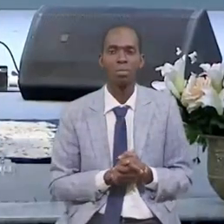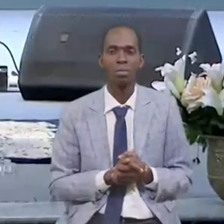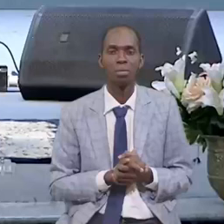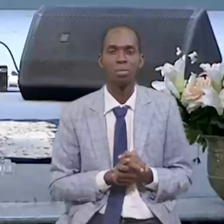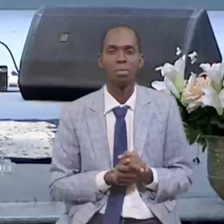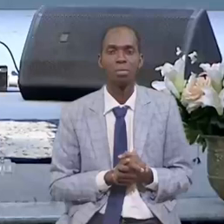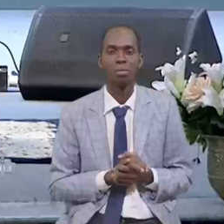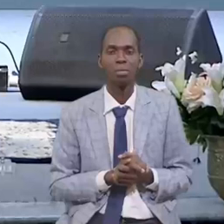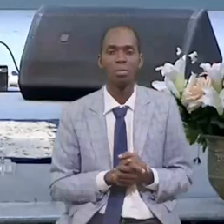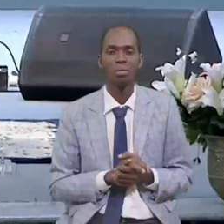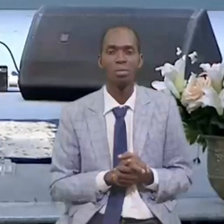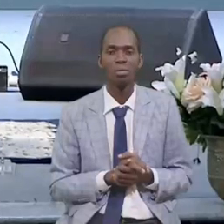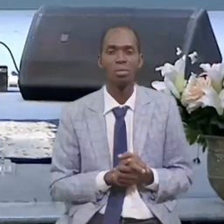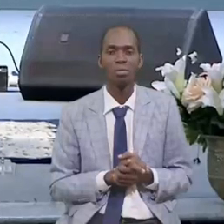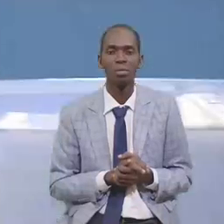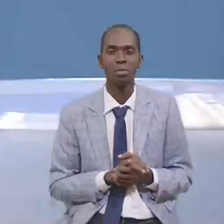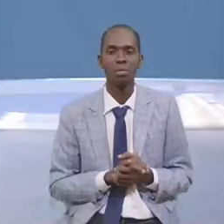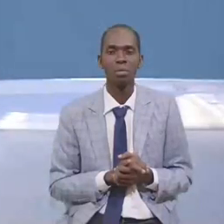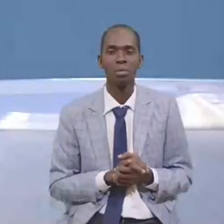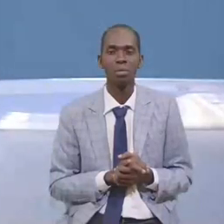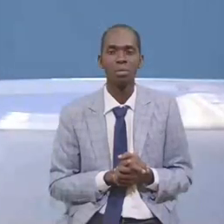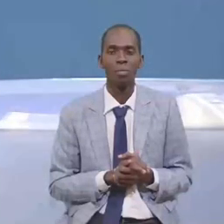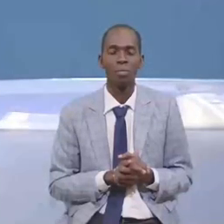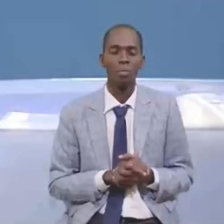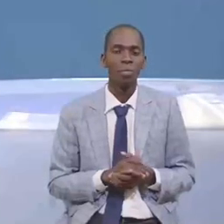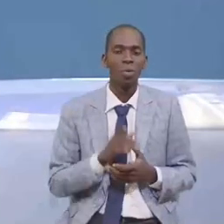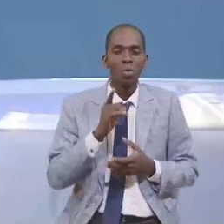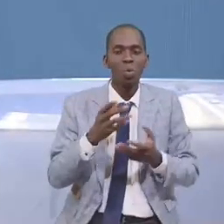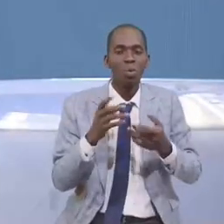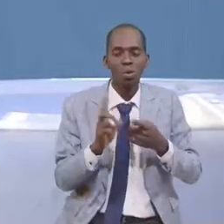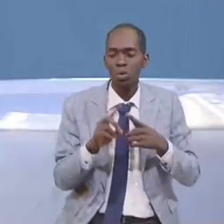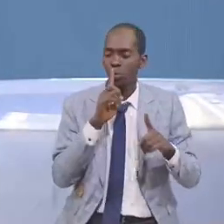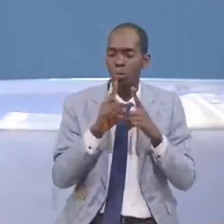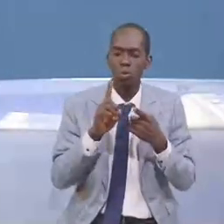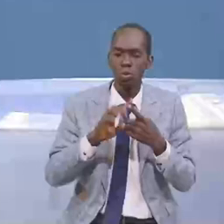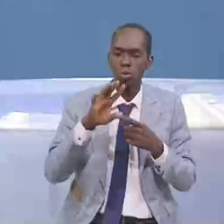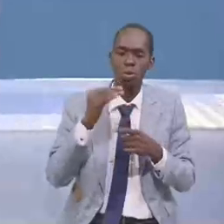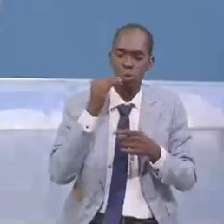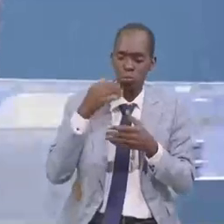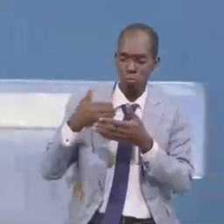famille. Veillez. Les paroles que vous prononcez à vos voisins.